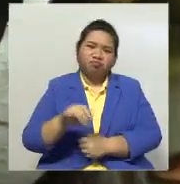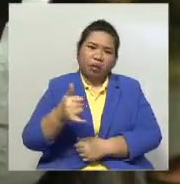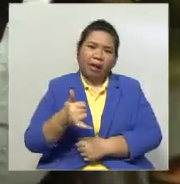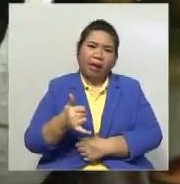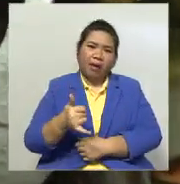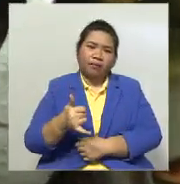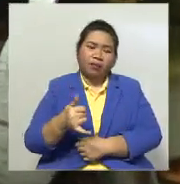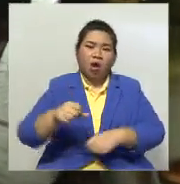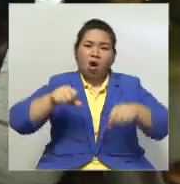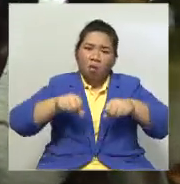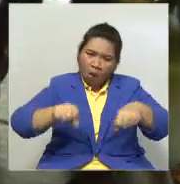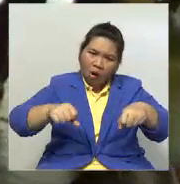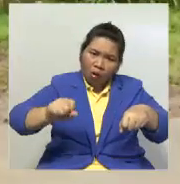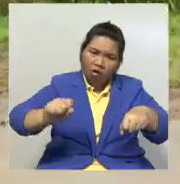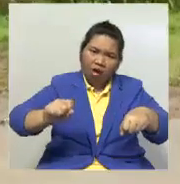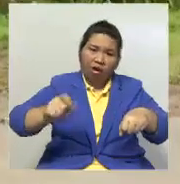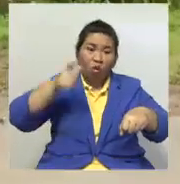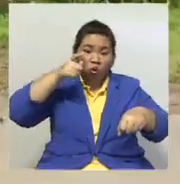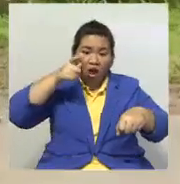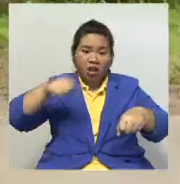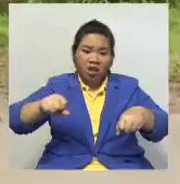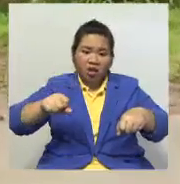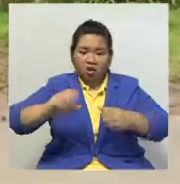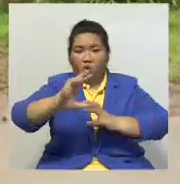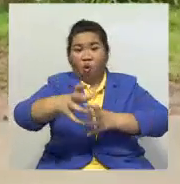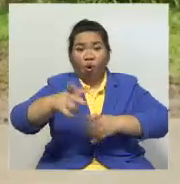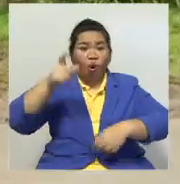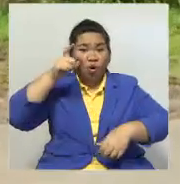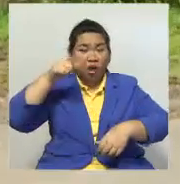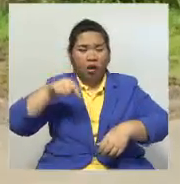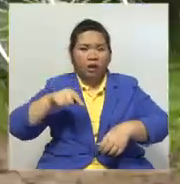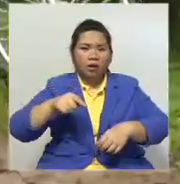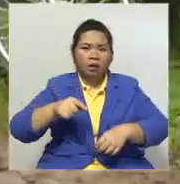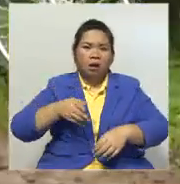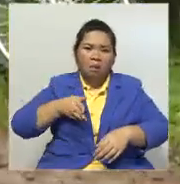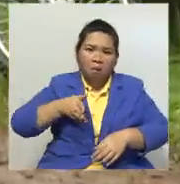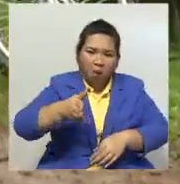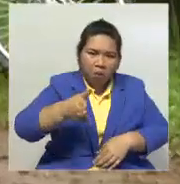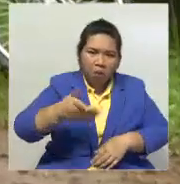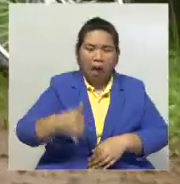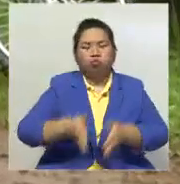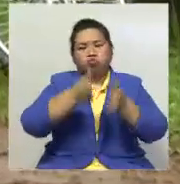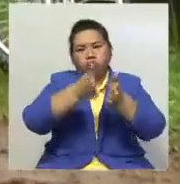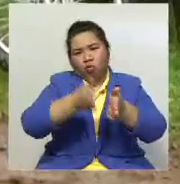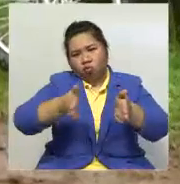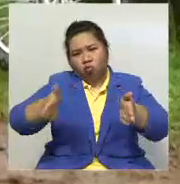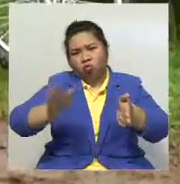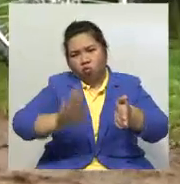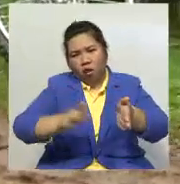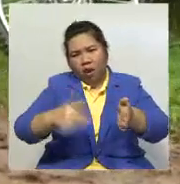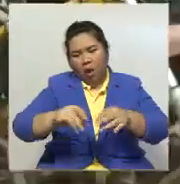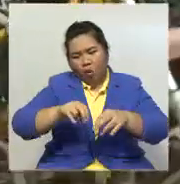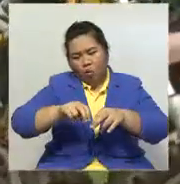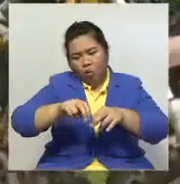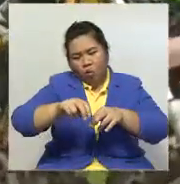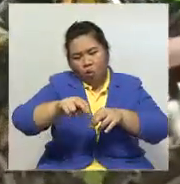ต้องใช้รถมอเตอร์ไซค์วิบากหรือว่ารถfour wheel ในการเข้าไปแต่ว่าเข้าไปได้แค่ครึ่งทางหลังจากนั้นจะต้องเดินอีกประมาณเกือบ10